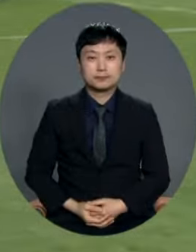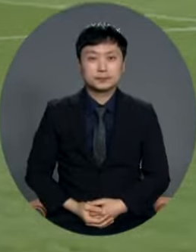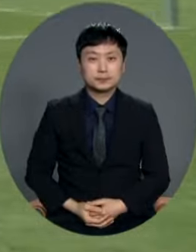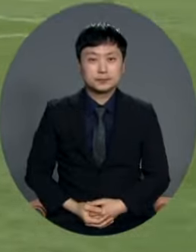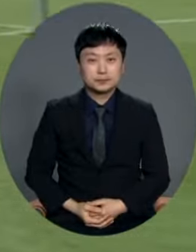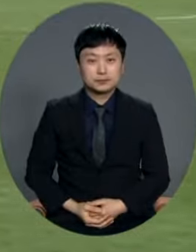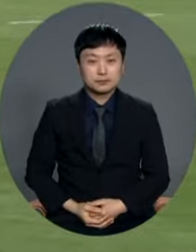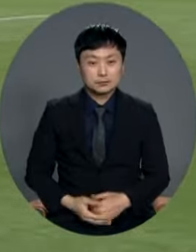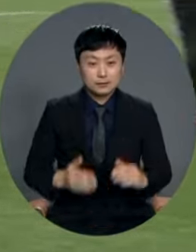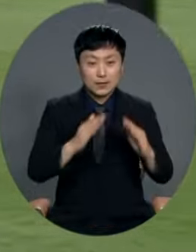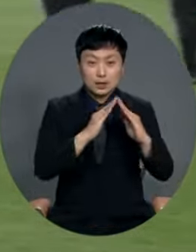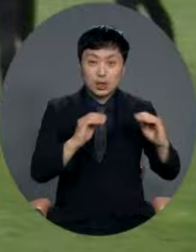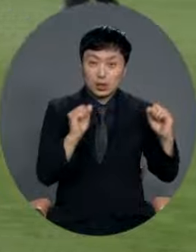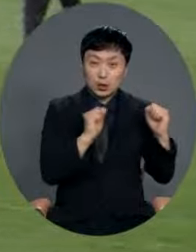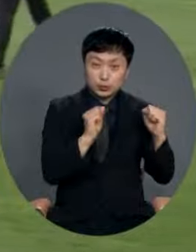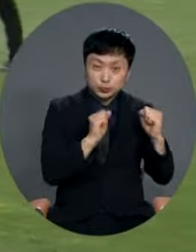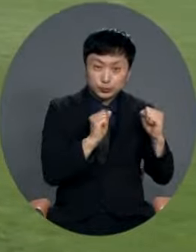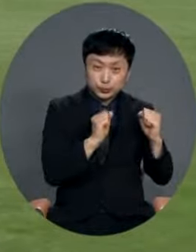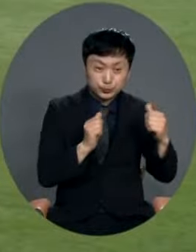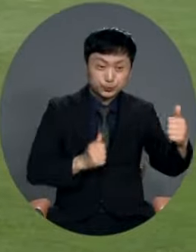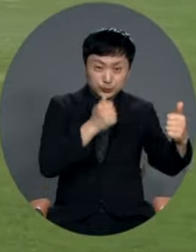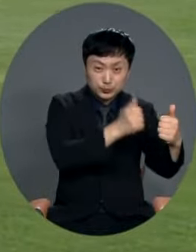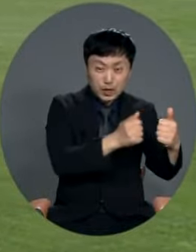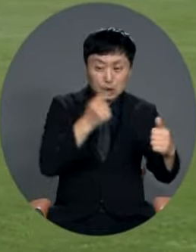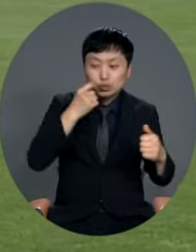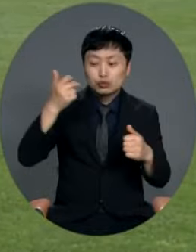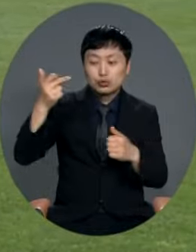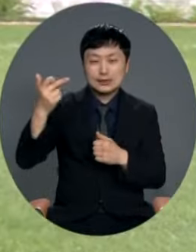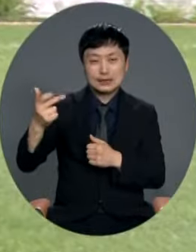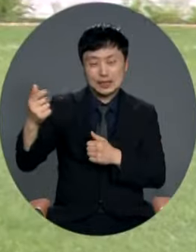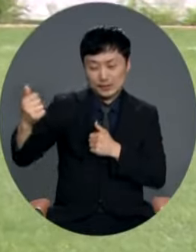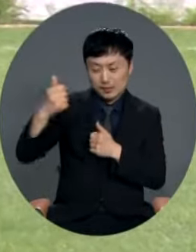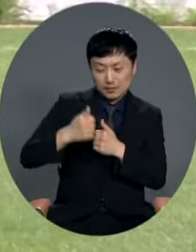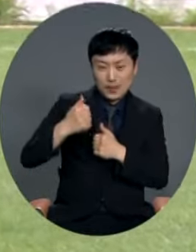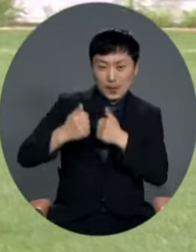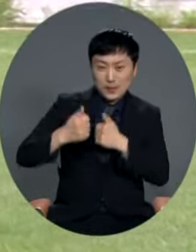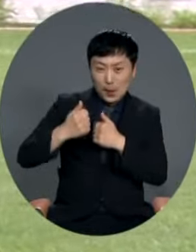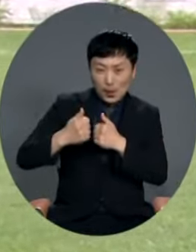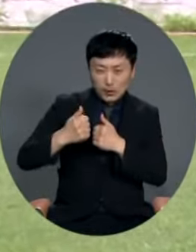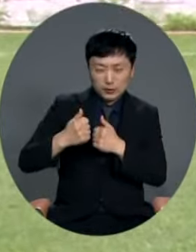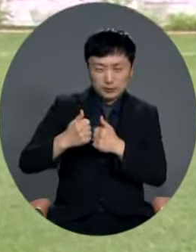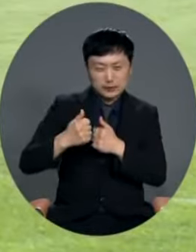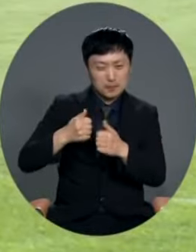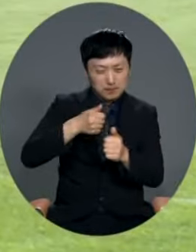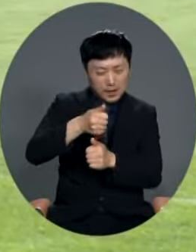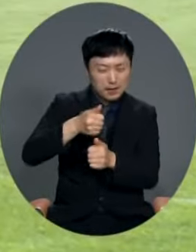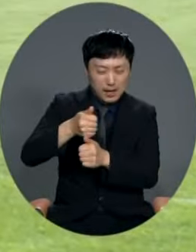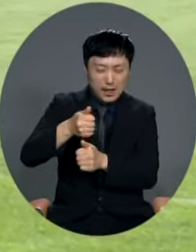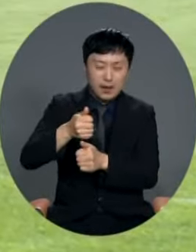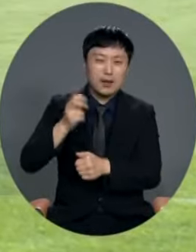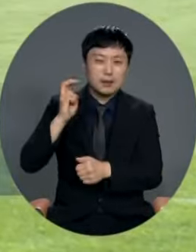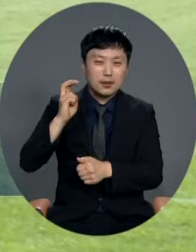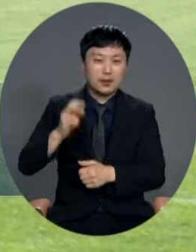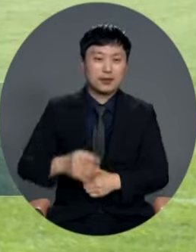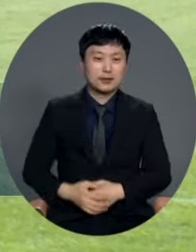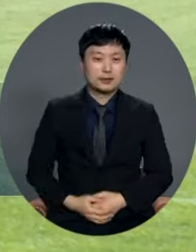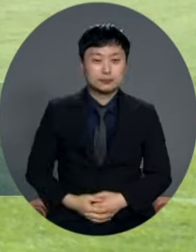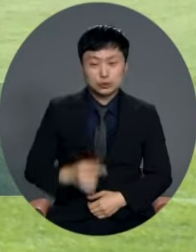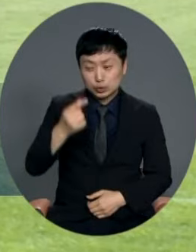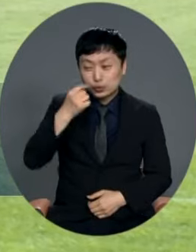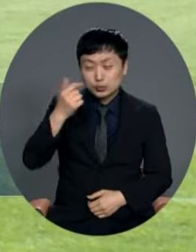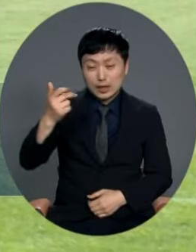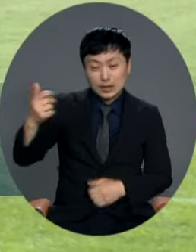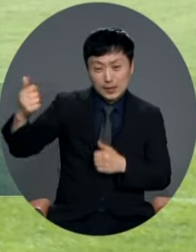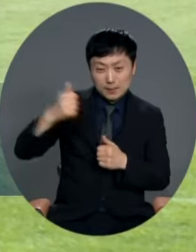다가오는 전북 원정과 울산과의 홈 경기부터 좋은 모습을 보이겠다는 각오도 전했습니다. 울산 같은 경우는 홈 경기이기 때문에